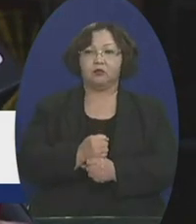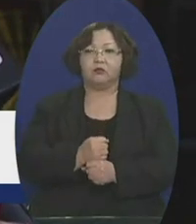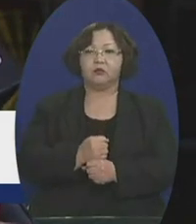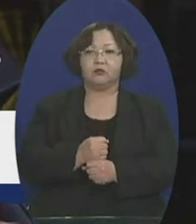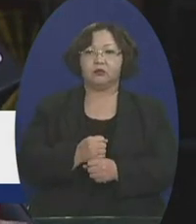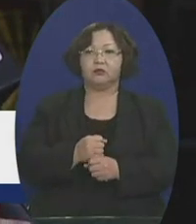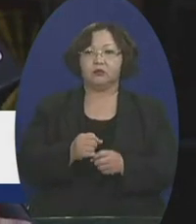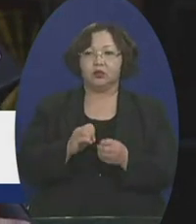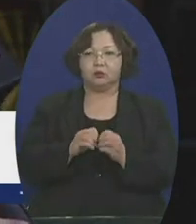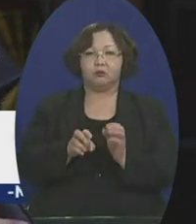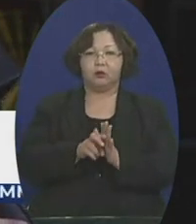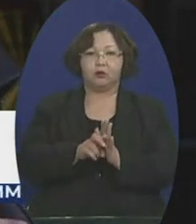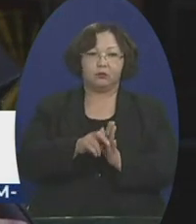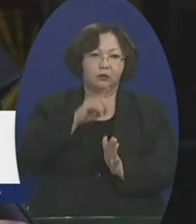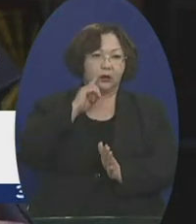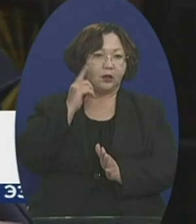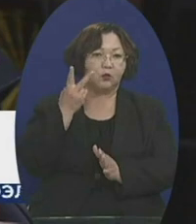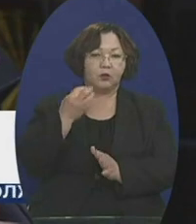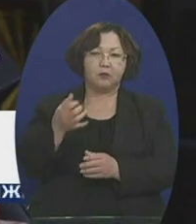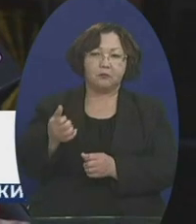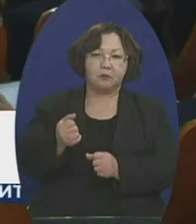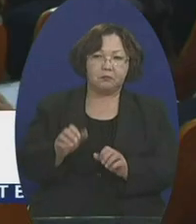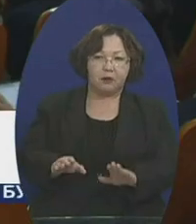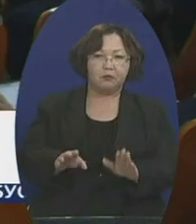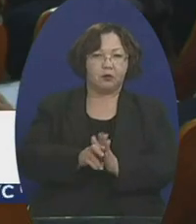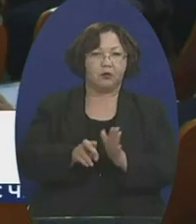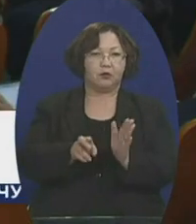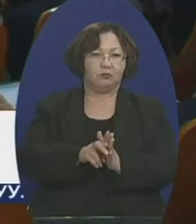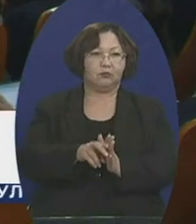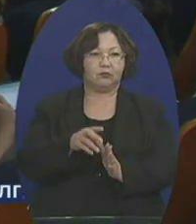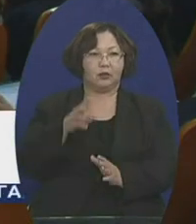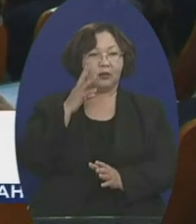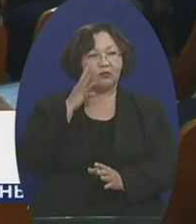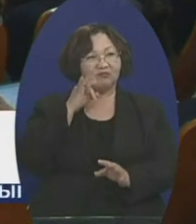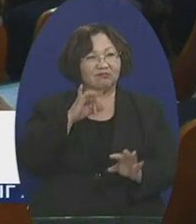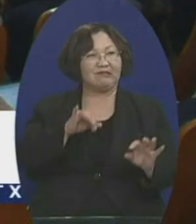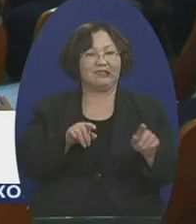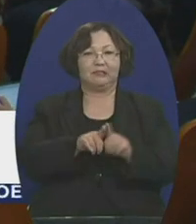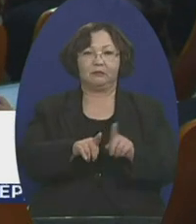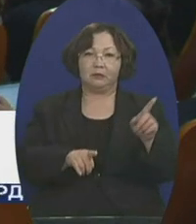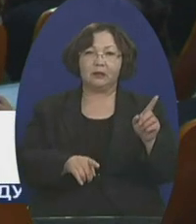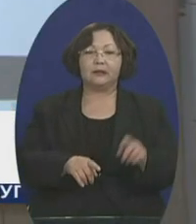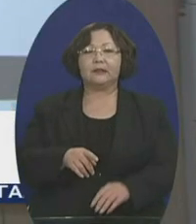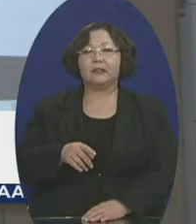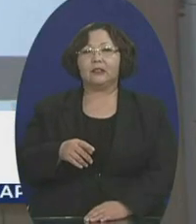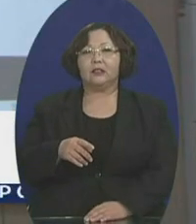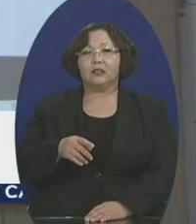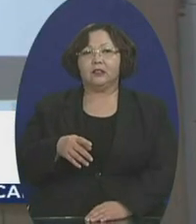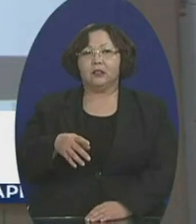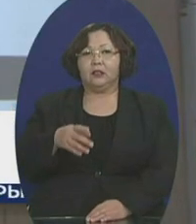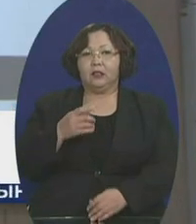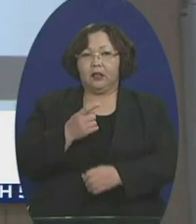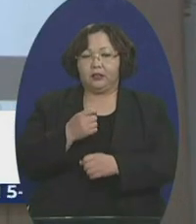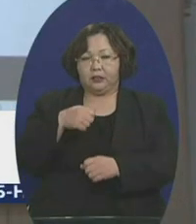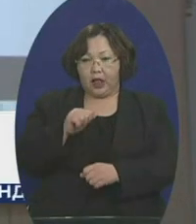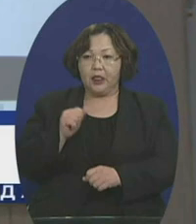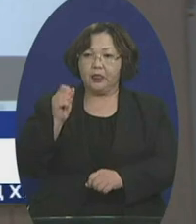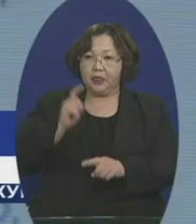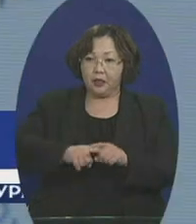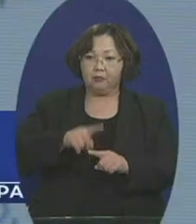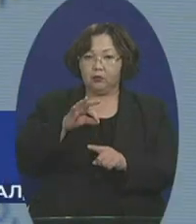авч үлдэх нөхцөл байдал үүсдэг юм байна. Бусад улс орнуудын жишгийг харахад цалин нэмхийн тулд бүтээмжигч мөн нэмэх шаардлагатай байгааг ажил олгогчид хэлж